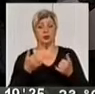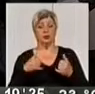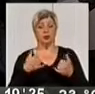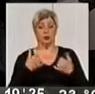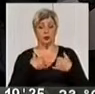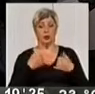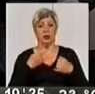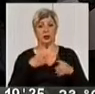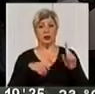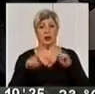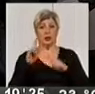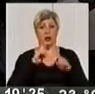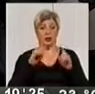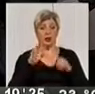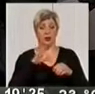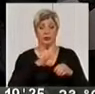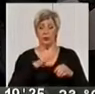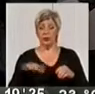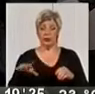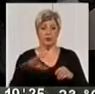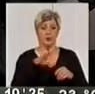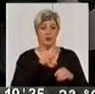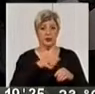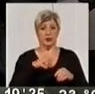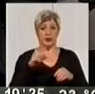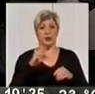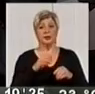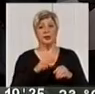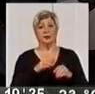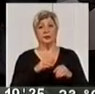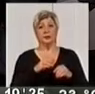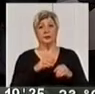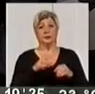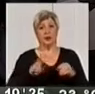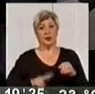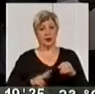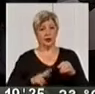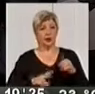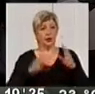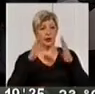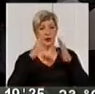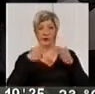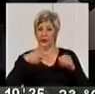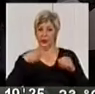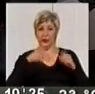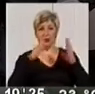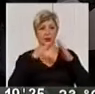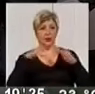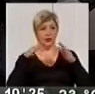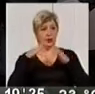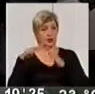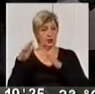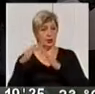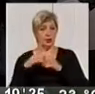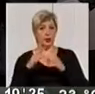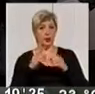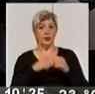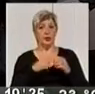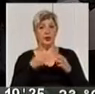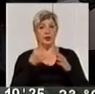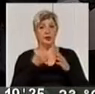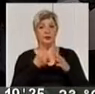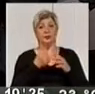були всі ці форми власності, власники і 20 закладів. І сьогодні на оці 20 закладів до 1 липня буде складений